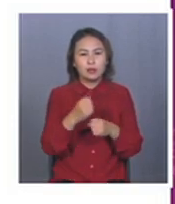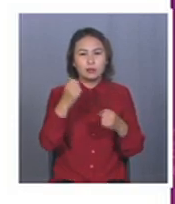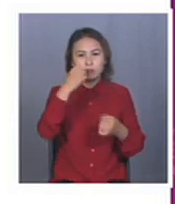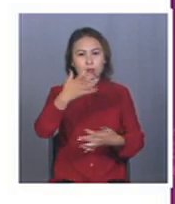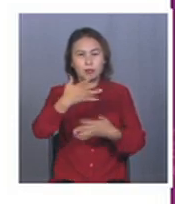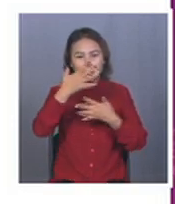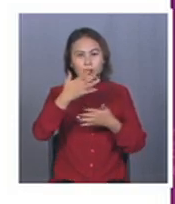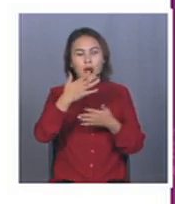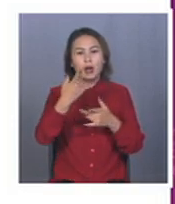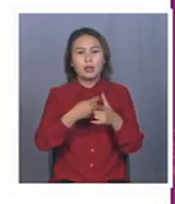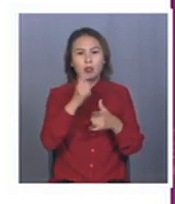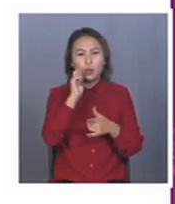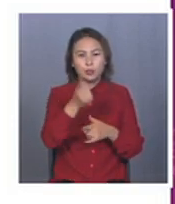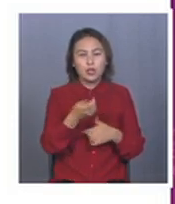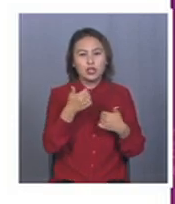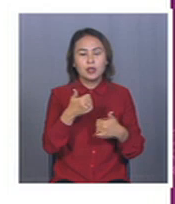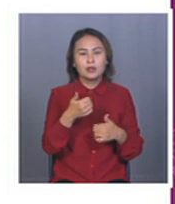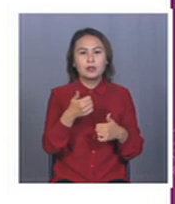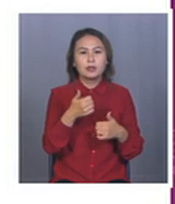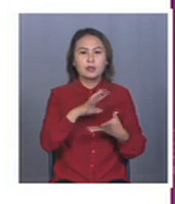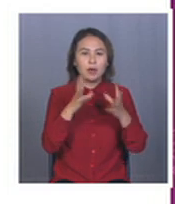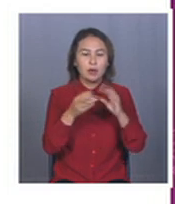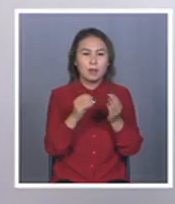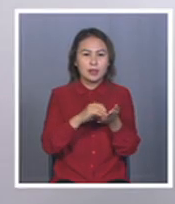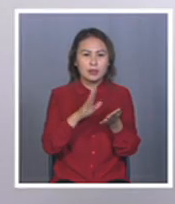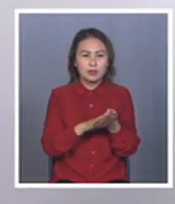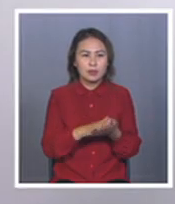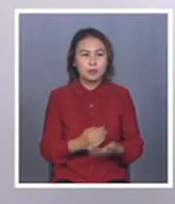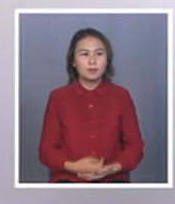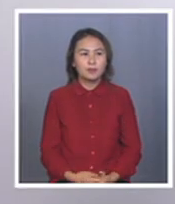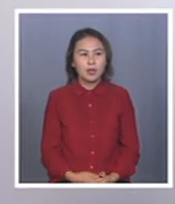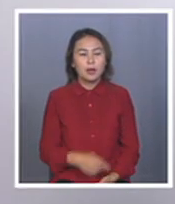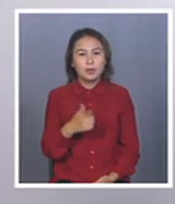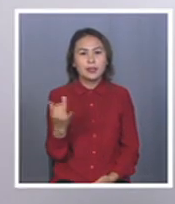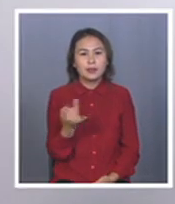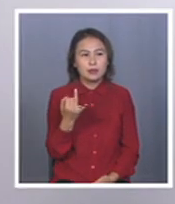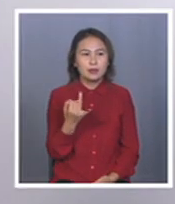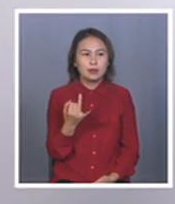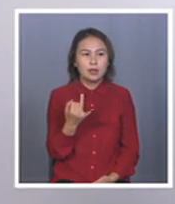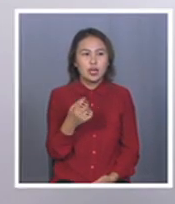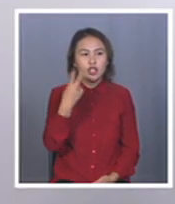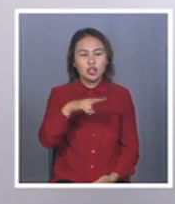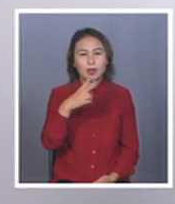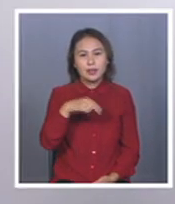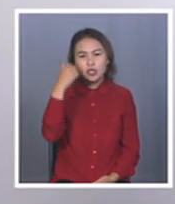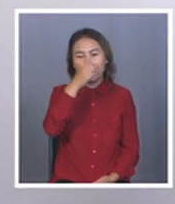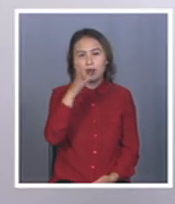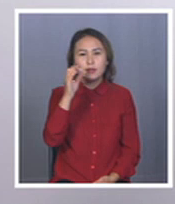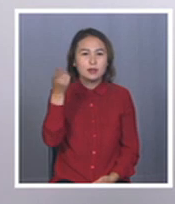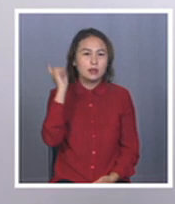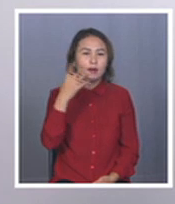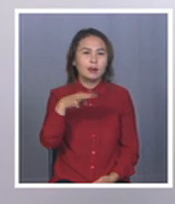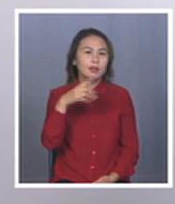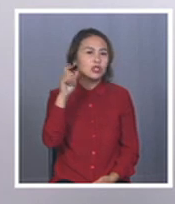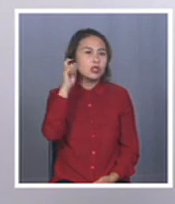атауын беріп, жақсы батырмасын басамыз. Міне қызық. 20-шы ғасырдың 40-шы жылдарында